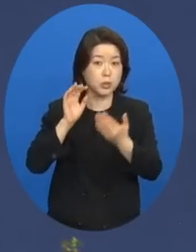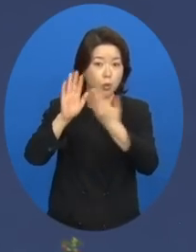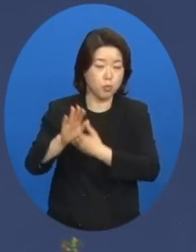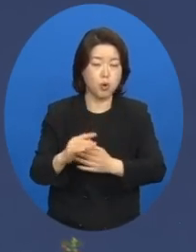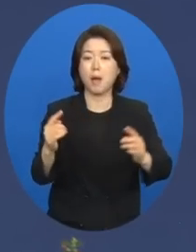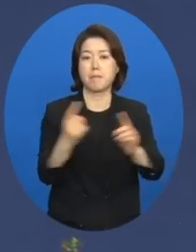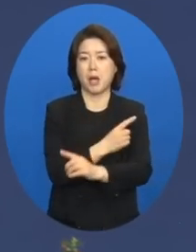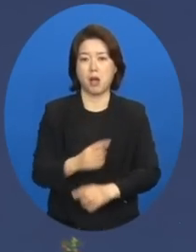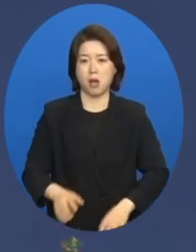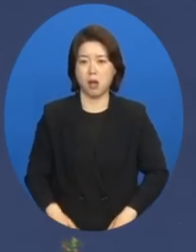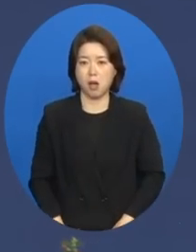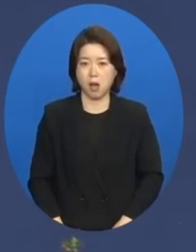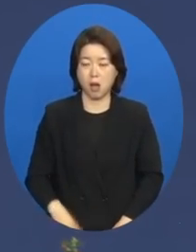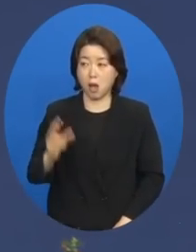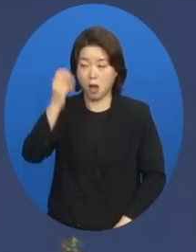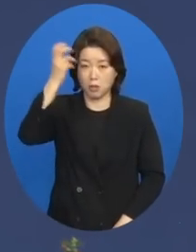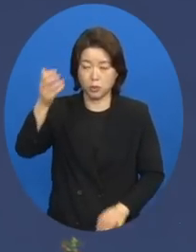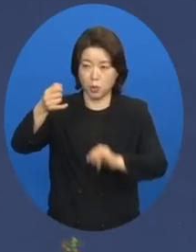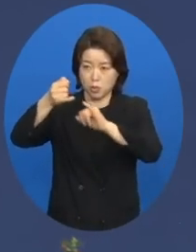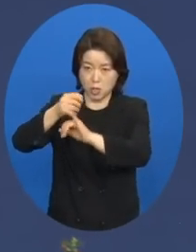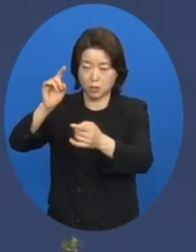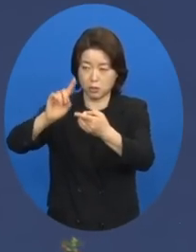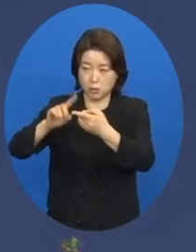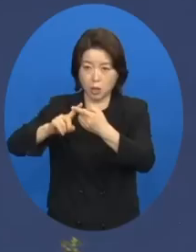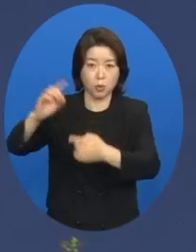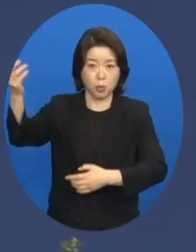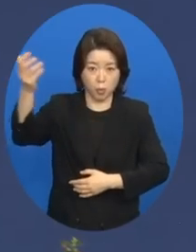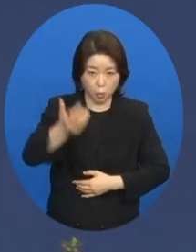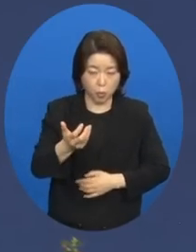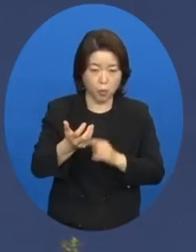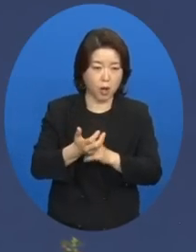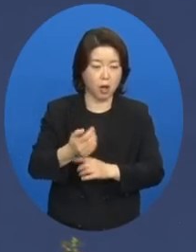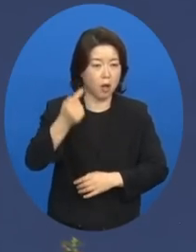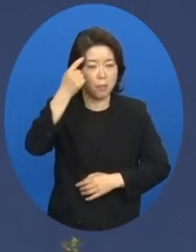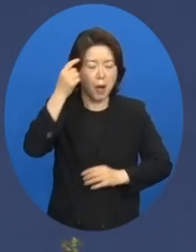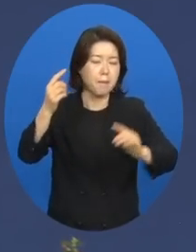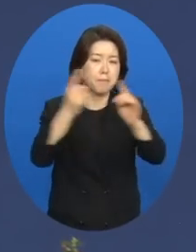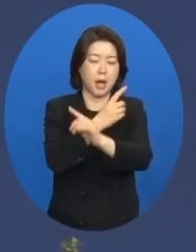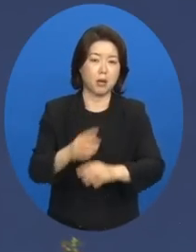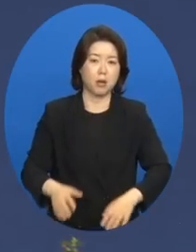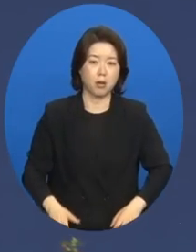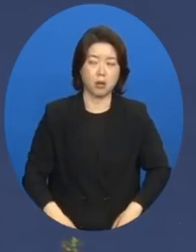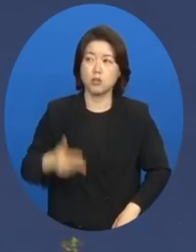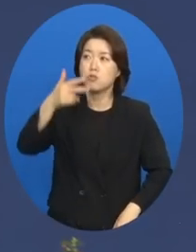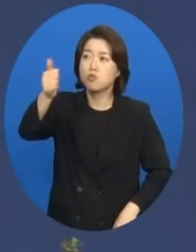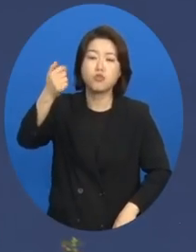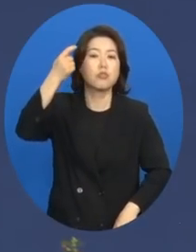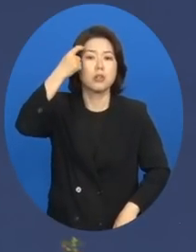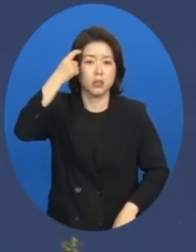어떻게 됐냐면 성령이 약속대로 오시고 난 다음 제정신이 아니에요. 주정신으로.